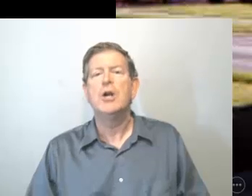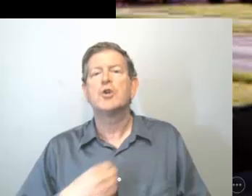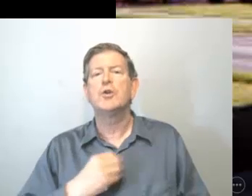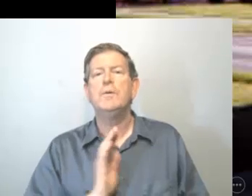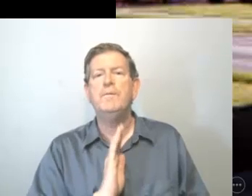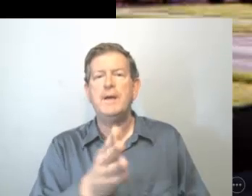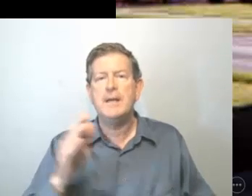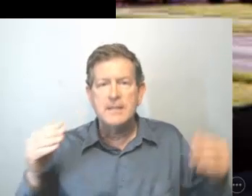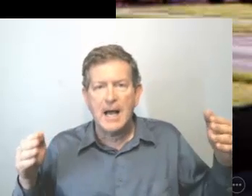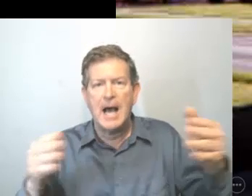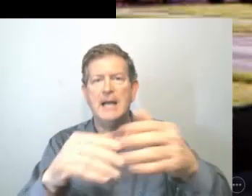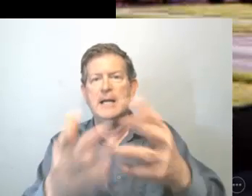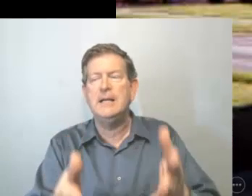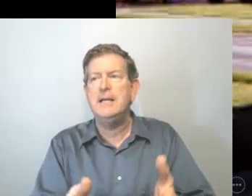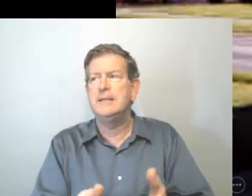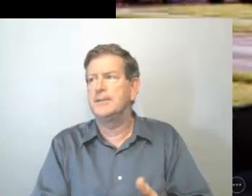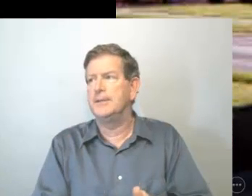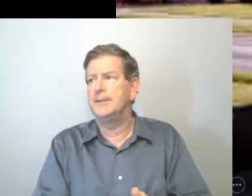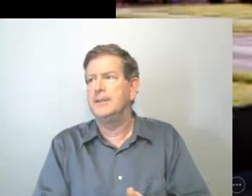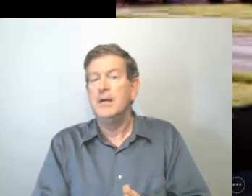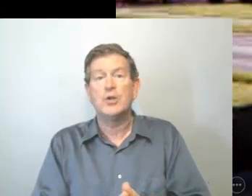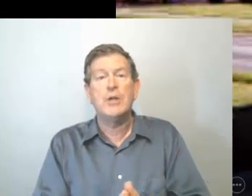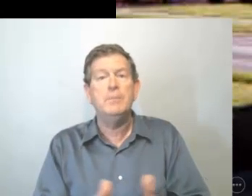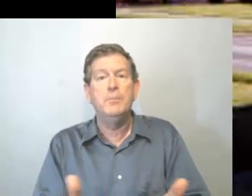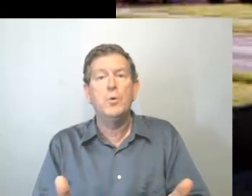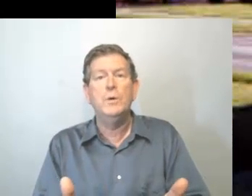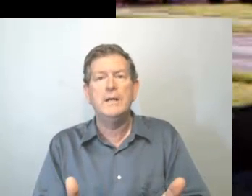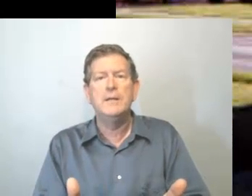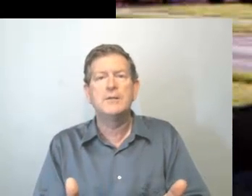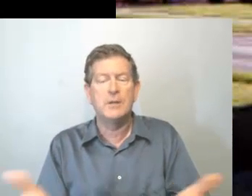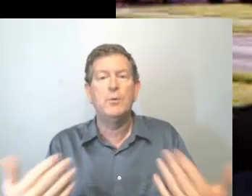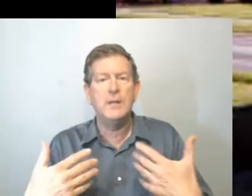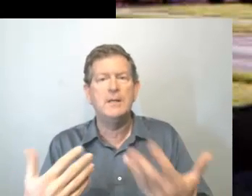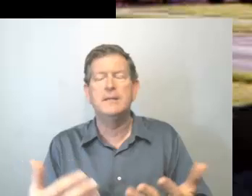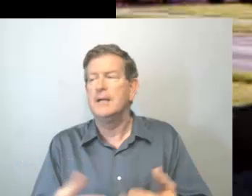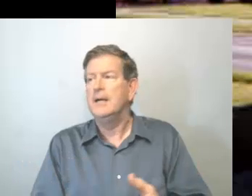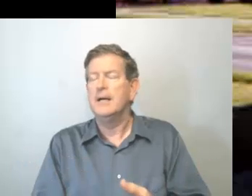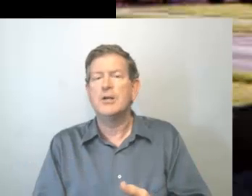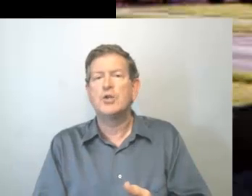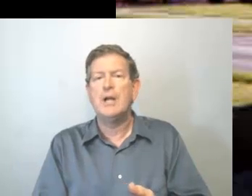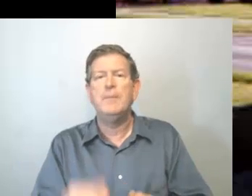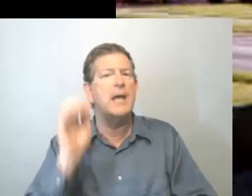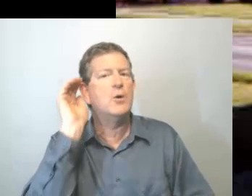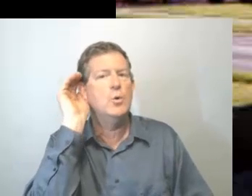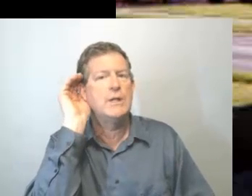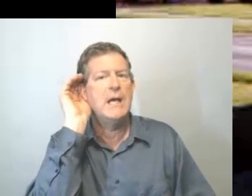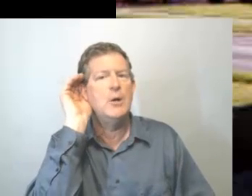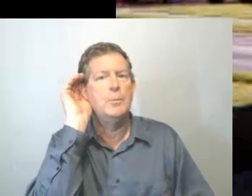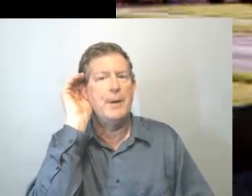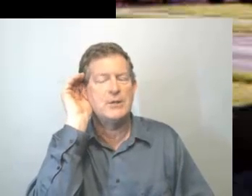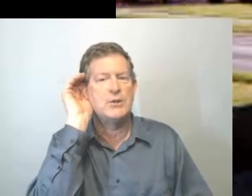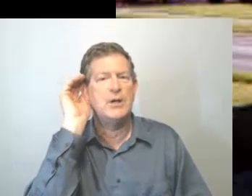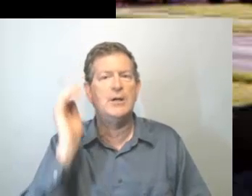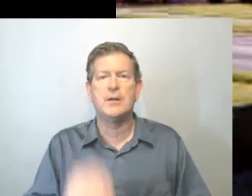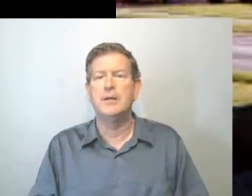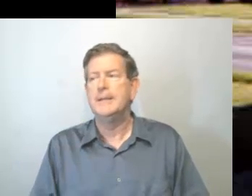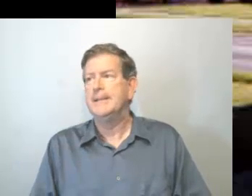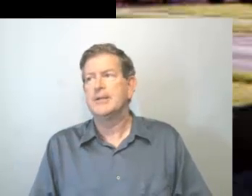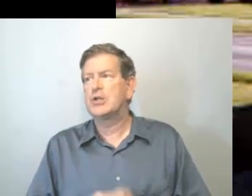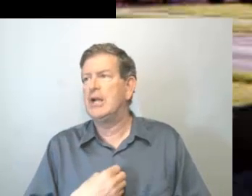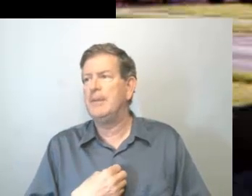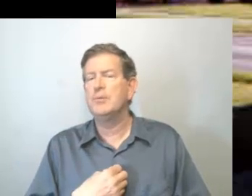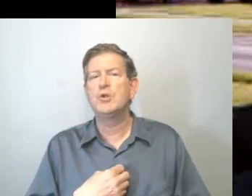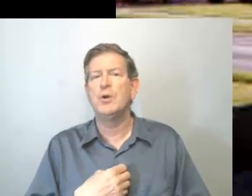église. Je vais à l'église. J'aime beaucoup l'église. J'aime mon église. J'aime écouter le